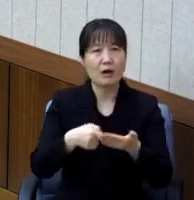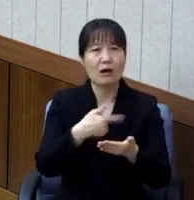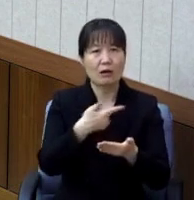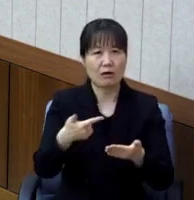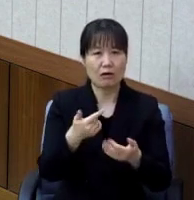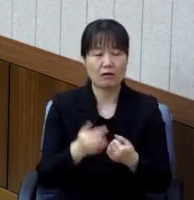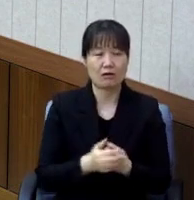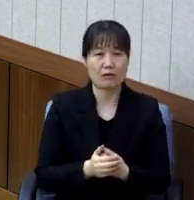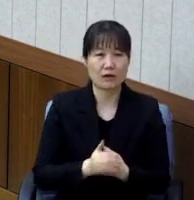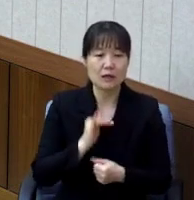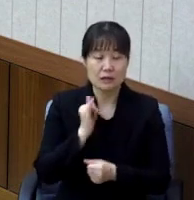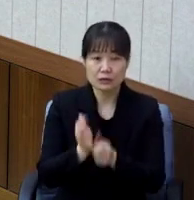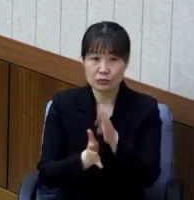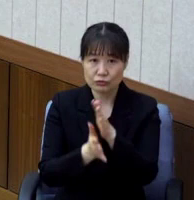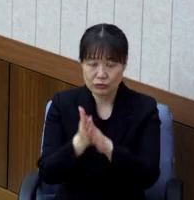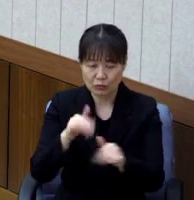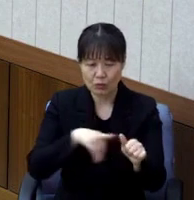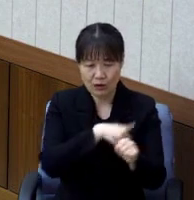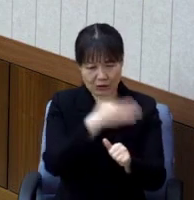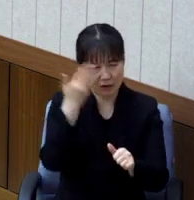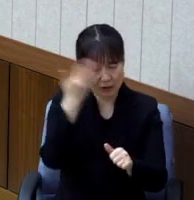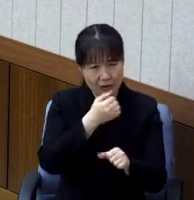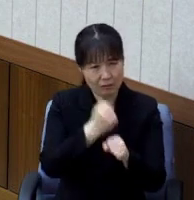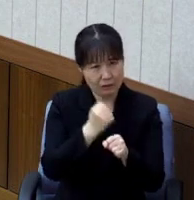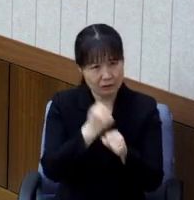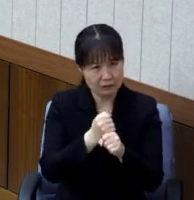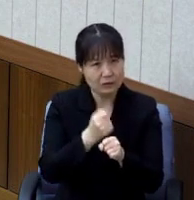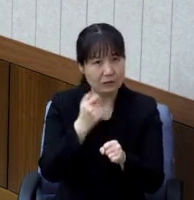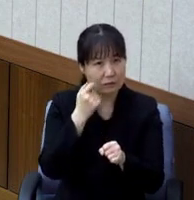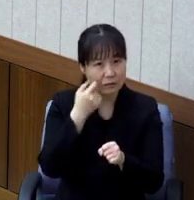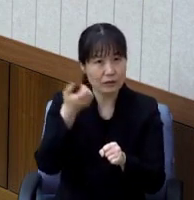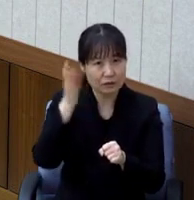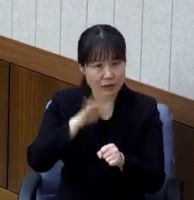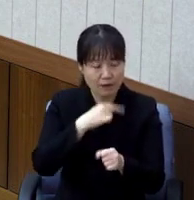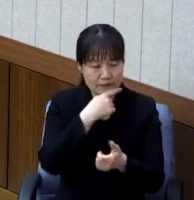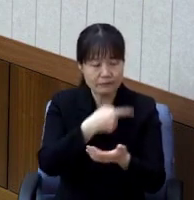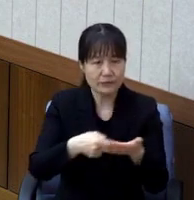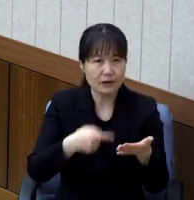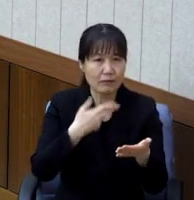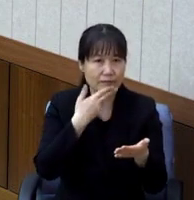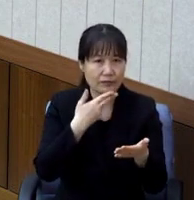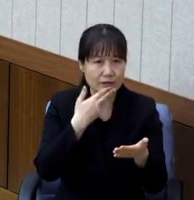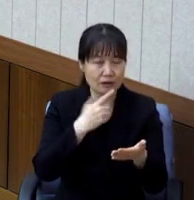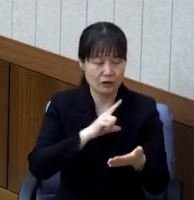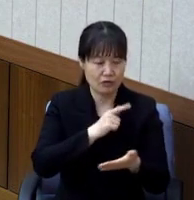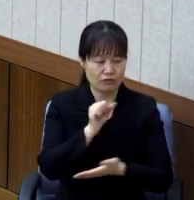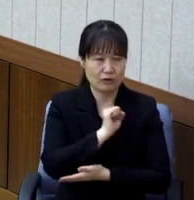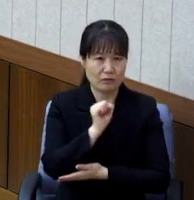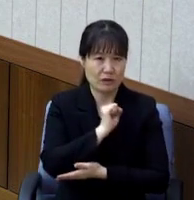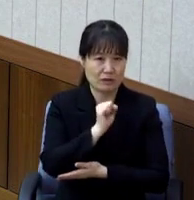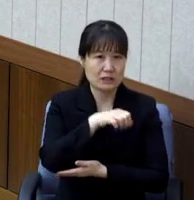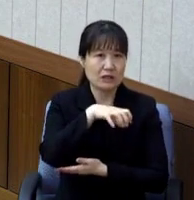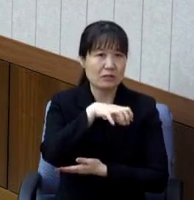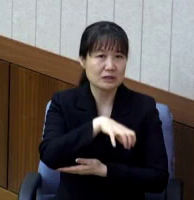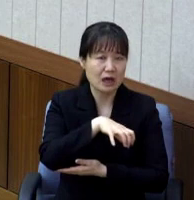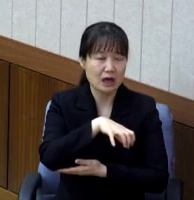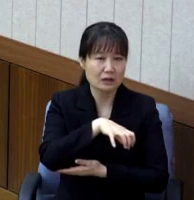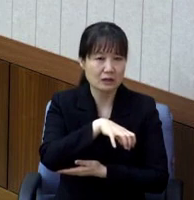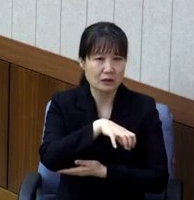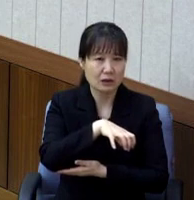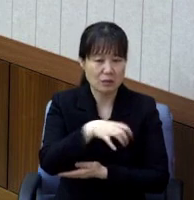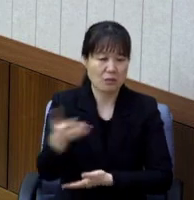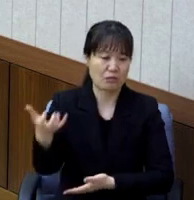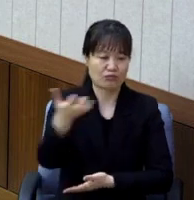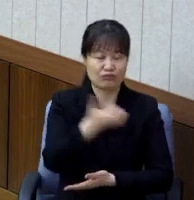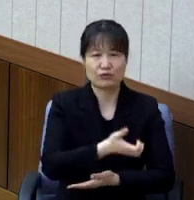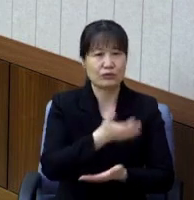쾌적한 환경을 조성하지 못하더라도 최소 주민들의 피해가 되는 면허 시험장 같은 비피 시설은 결 결코